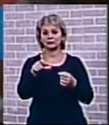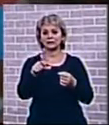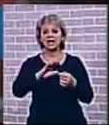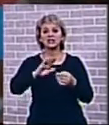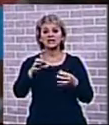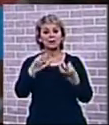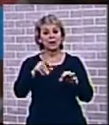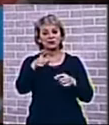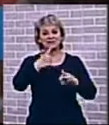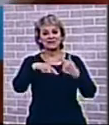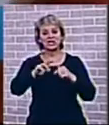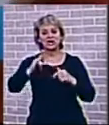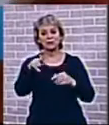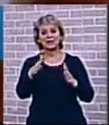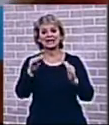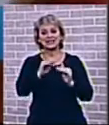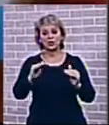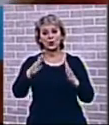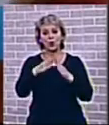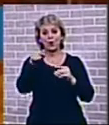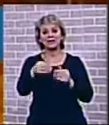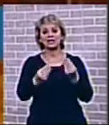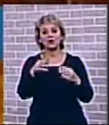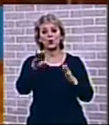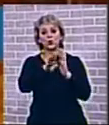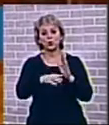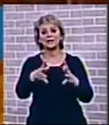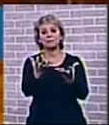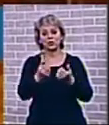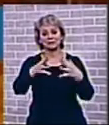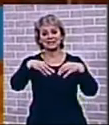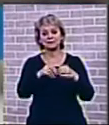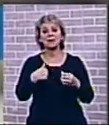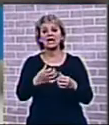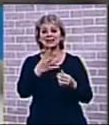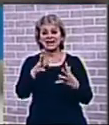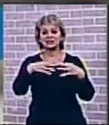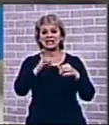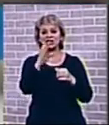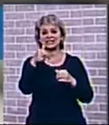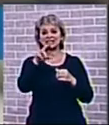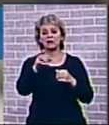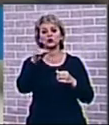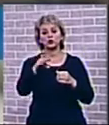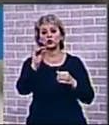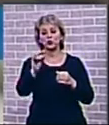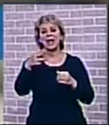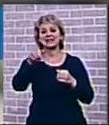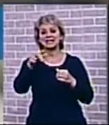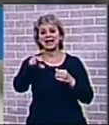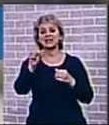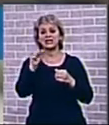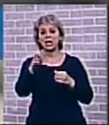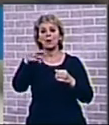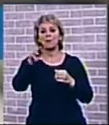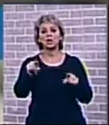Не допустить возврата ребенка в детдом. Игровые уроки в школе приемных семей. Мне нравится семья Исаевых. Тетя Юля, дядя Андрей,